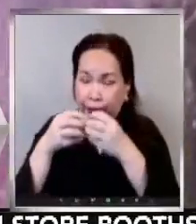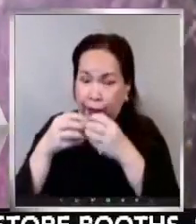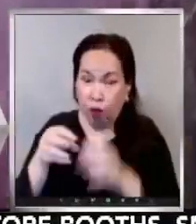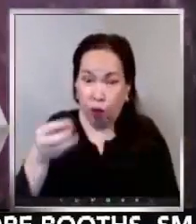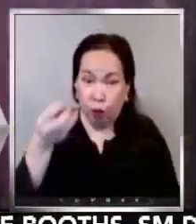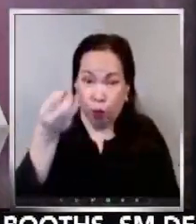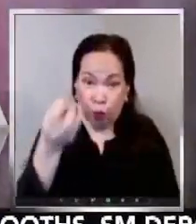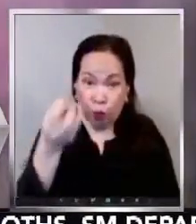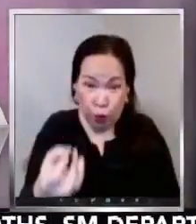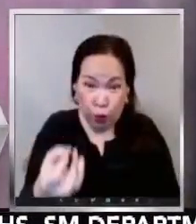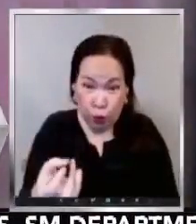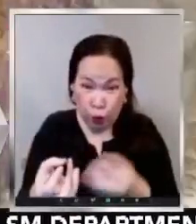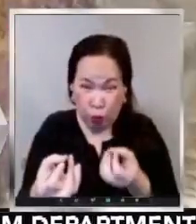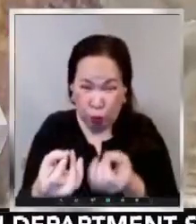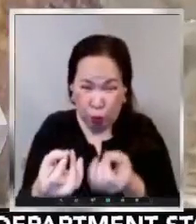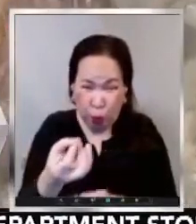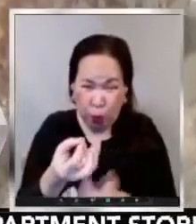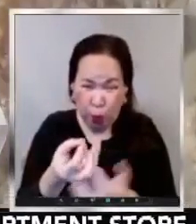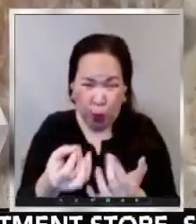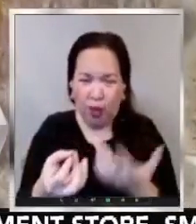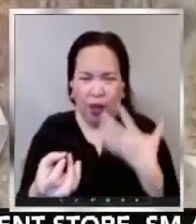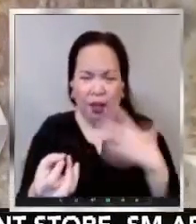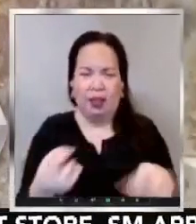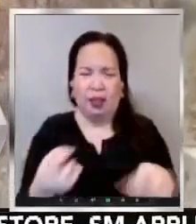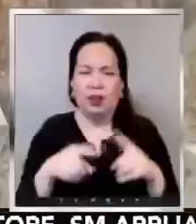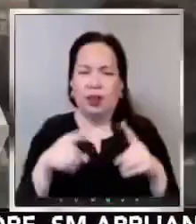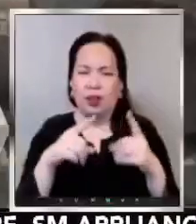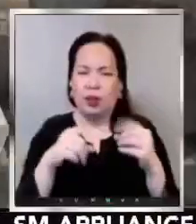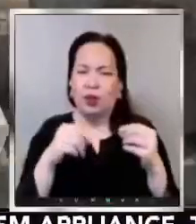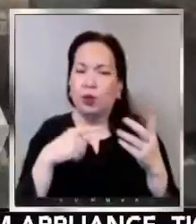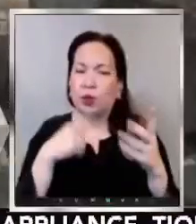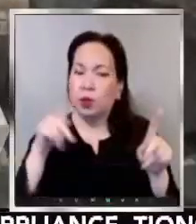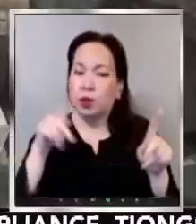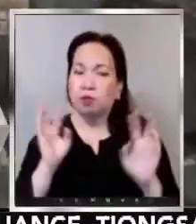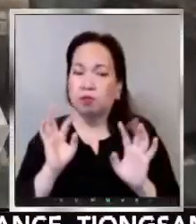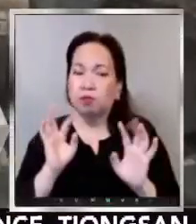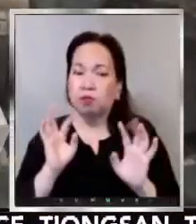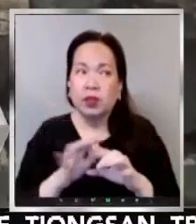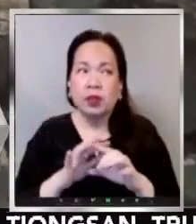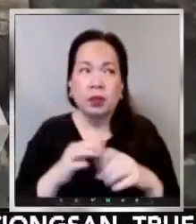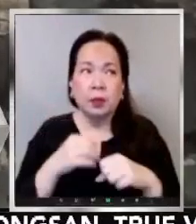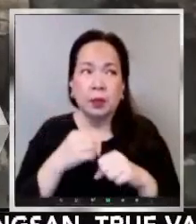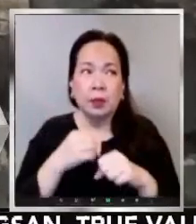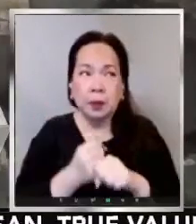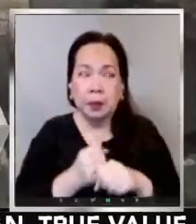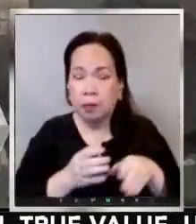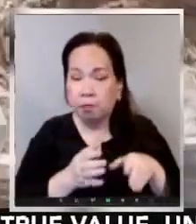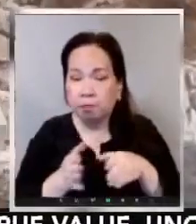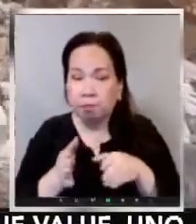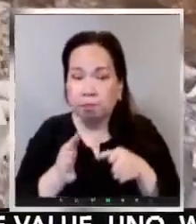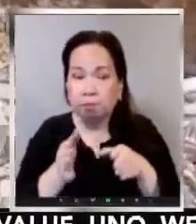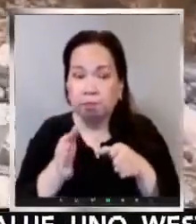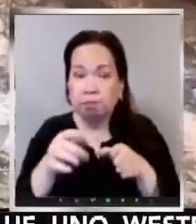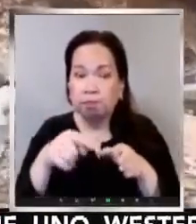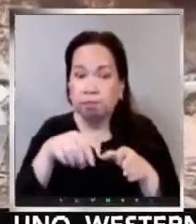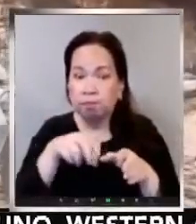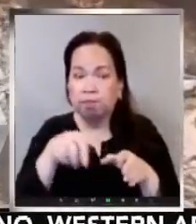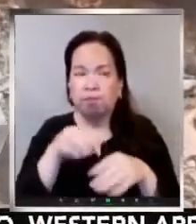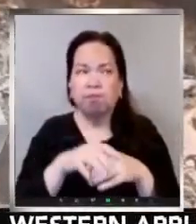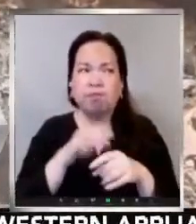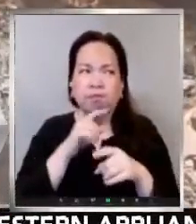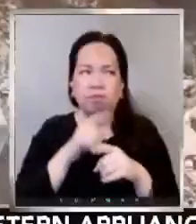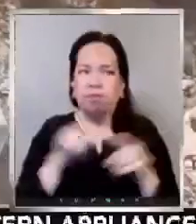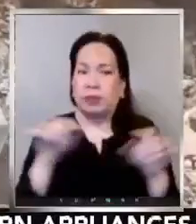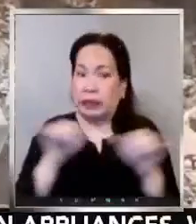Pero kailangan mag-ingat. Sinasamahan ng residente ang mga dumarayo at gumagawa ng pathway at pasilidad para sa kanila. Nasa Manito rin